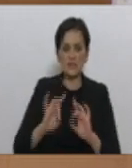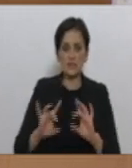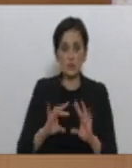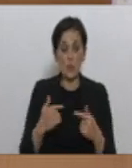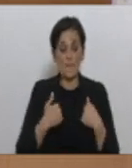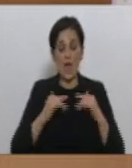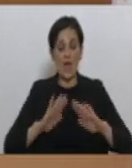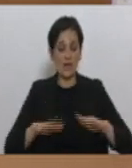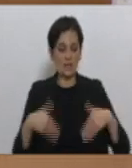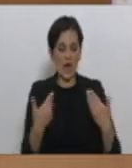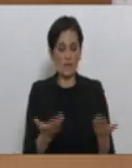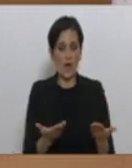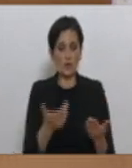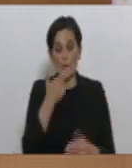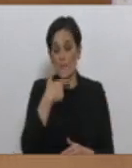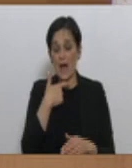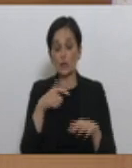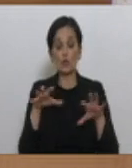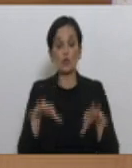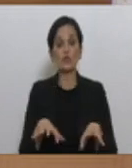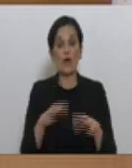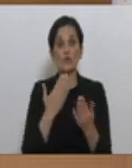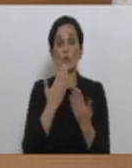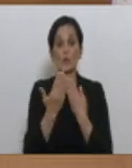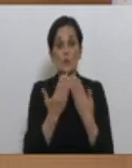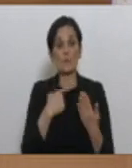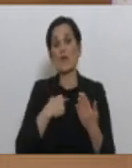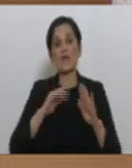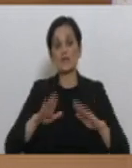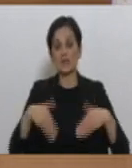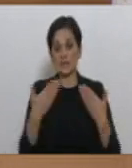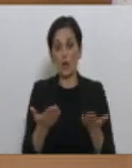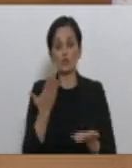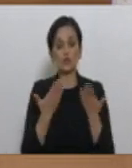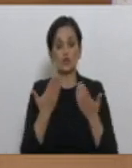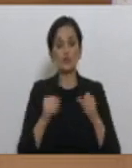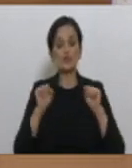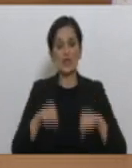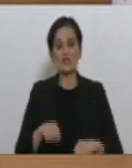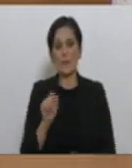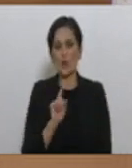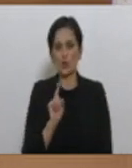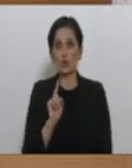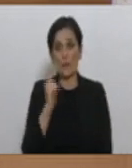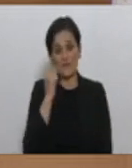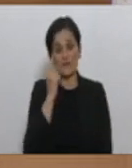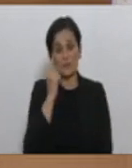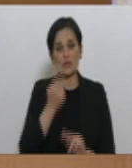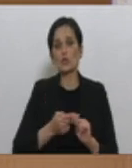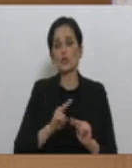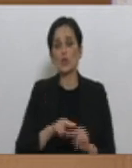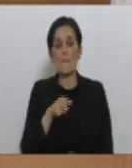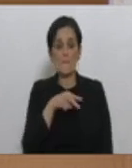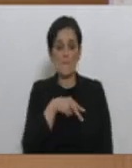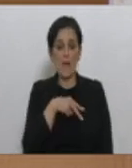Mek tavazobt, baton tavşdomares mimartav, mek tavazobt, tu sheizleba, rom vipikrot imaze, rom